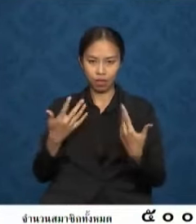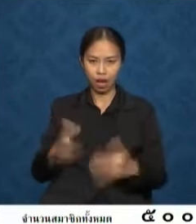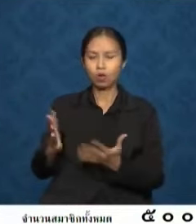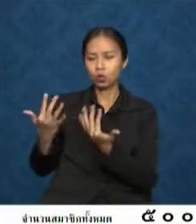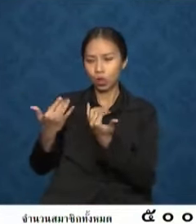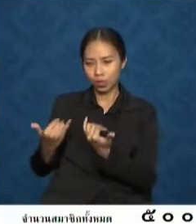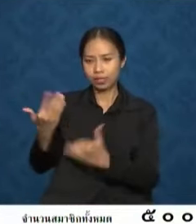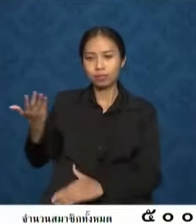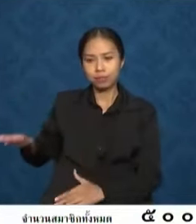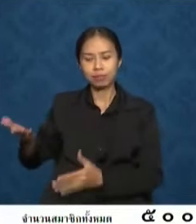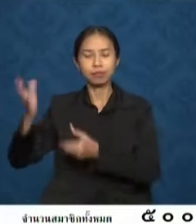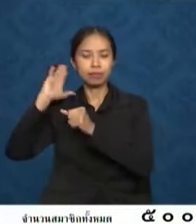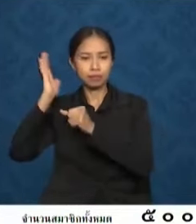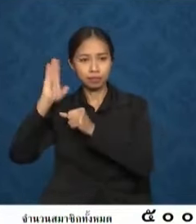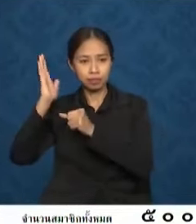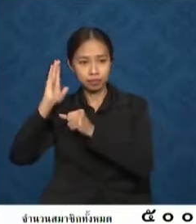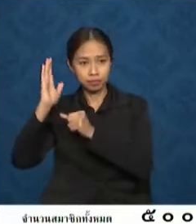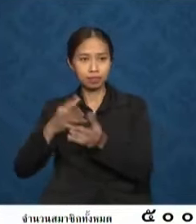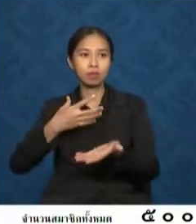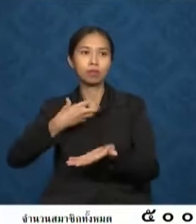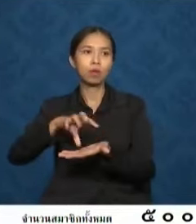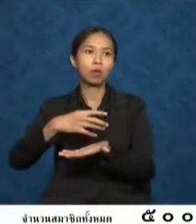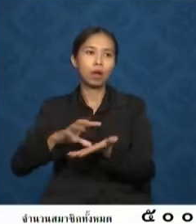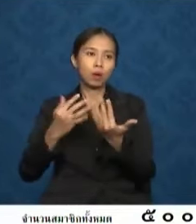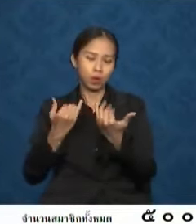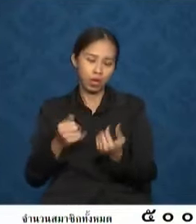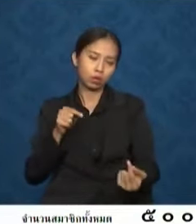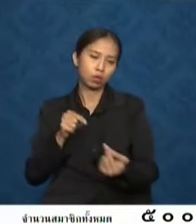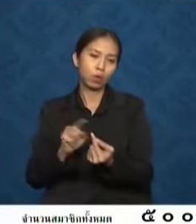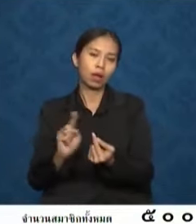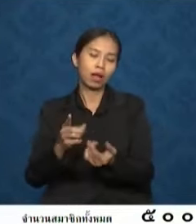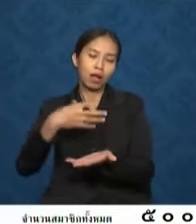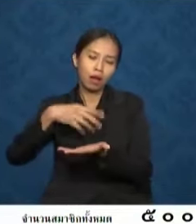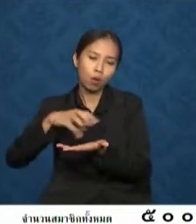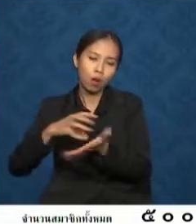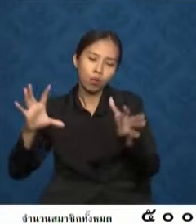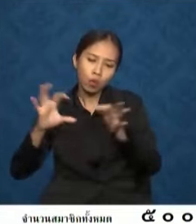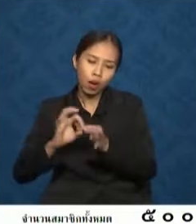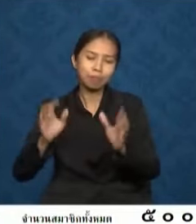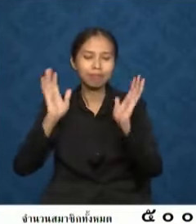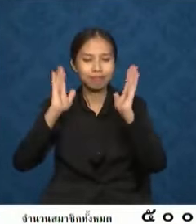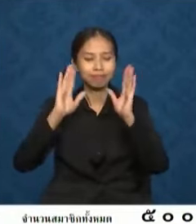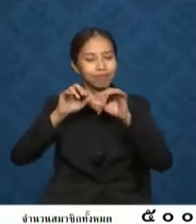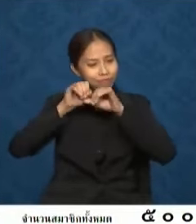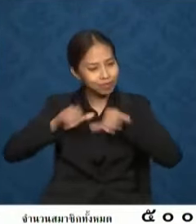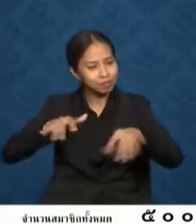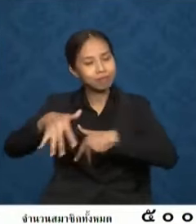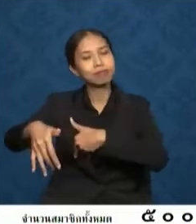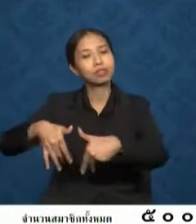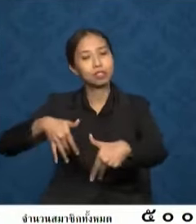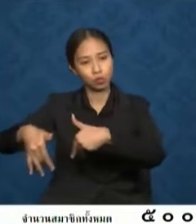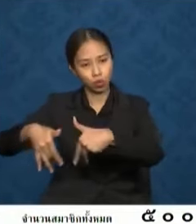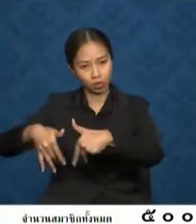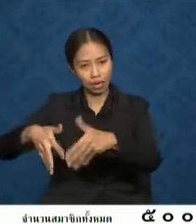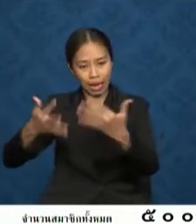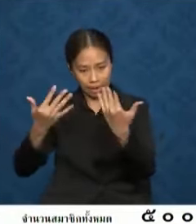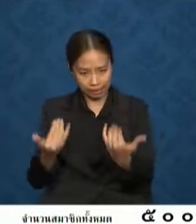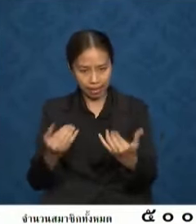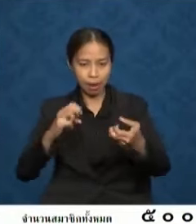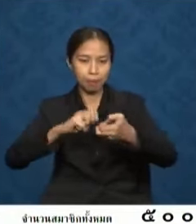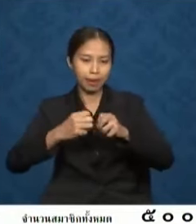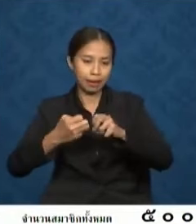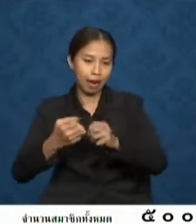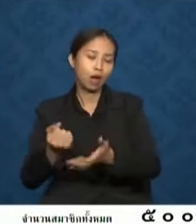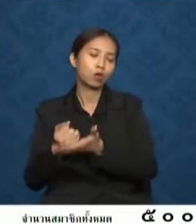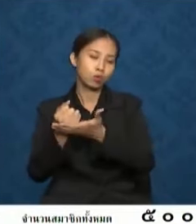เนี่ยอยู่ในส่วนสุดท้ายครับคือเรื่องของการสื่อสารกับประชาชนนะครับแล้วก็ทำให้ผลลัพธ์จากข้อขัดแย้งเนี่ยคลี่คลาย